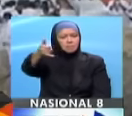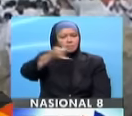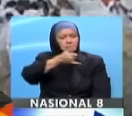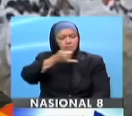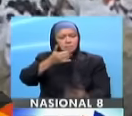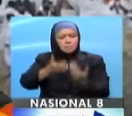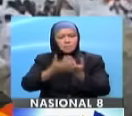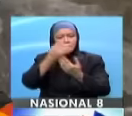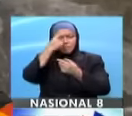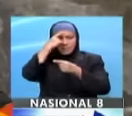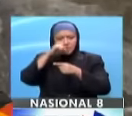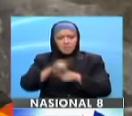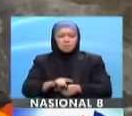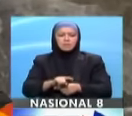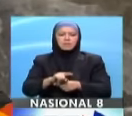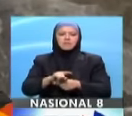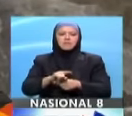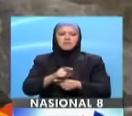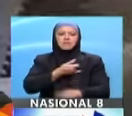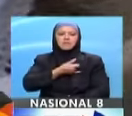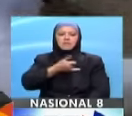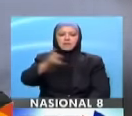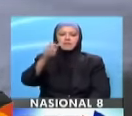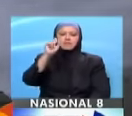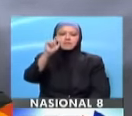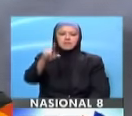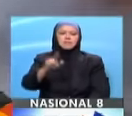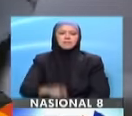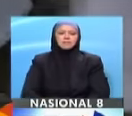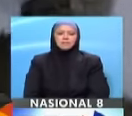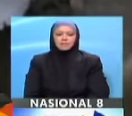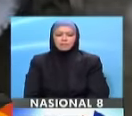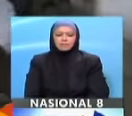bagi melakukan ibadah melontar.